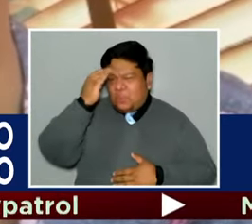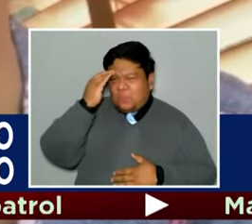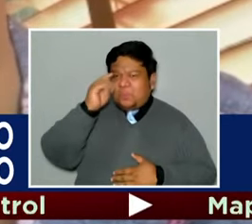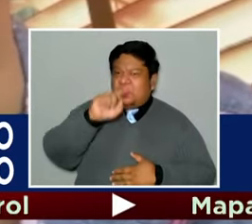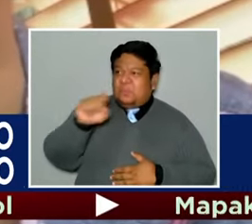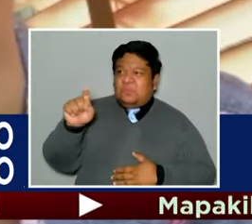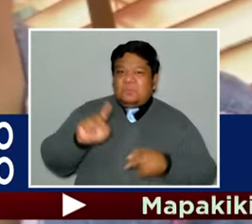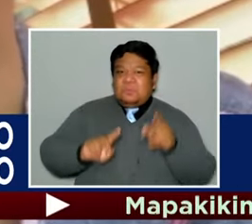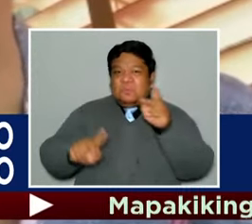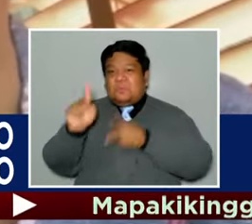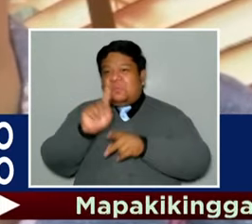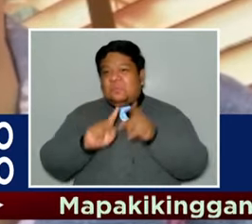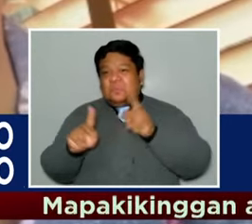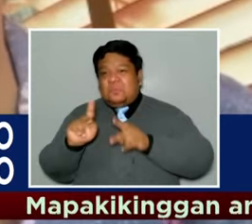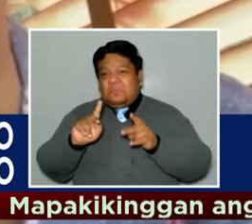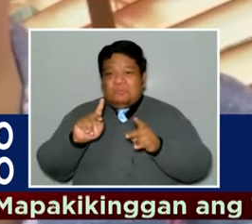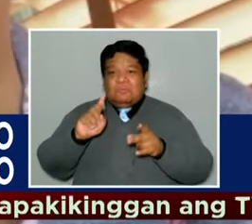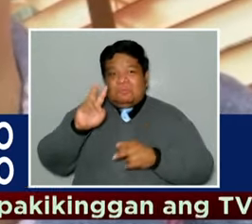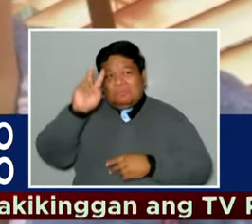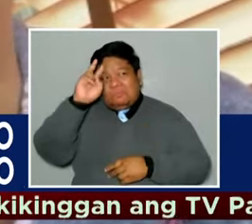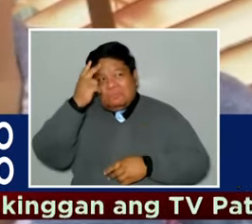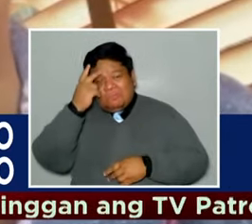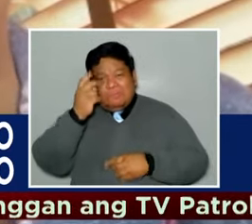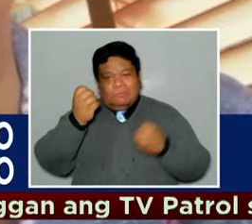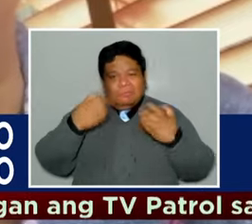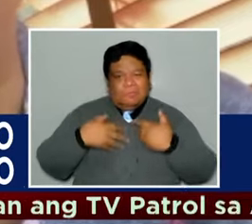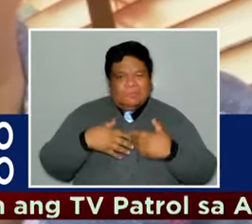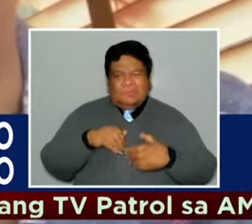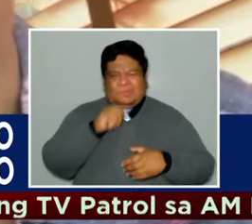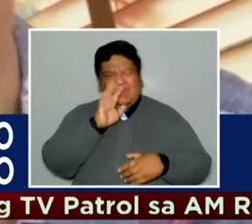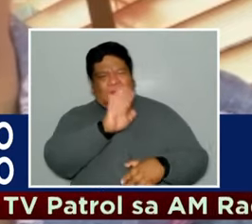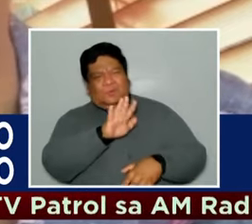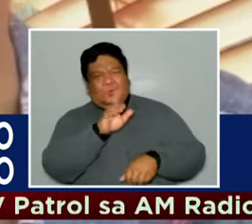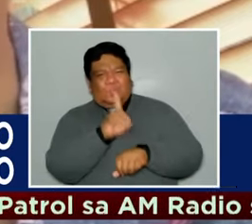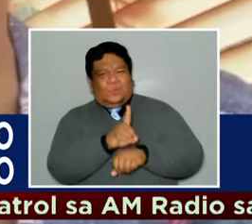people were telling us, hindi naman trabaho yun ng guest eh.